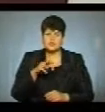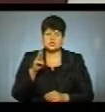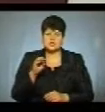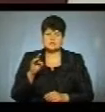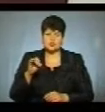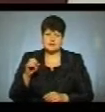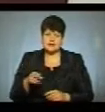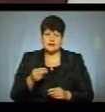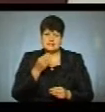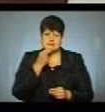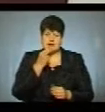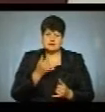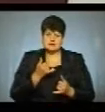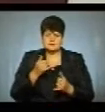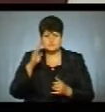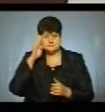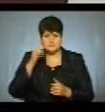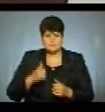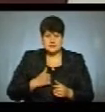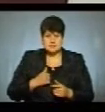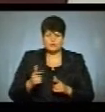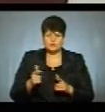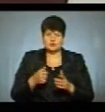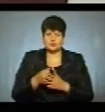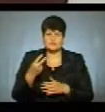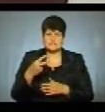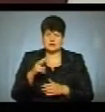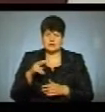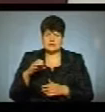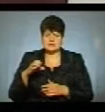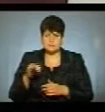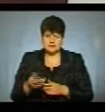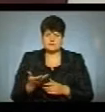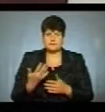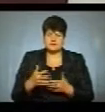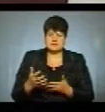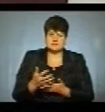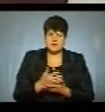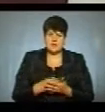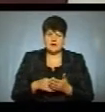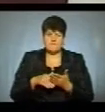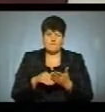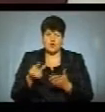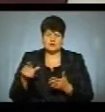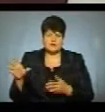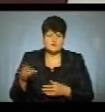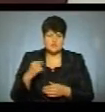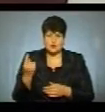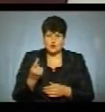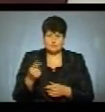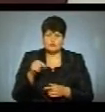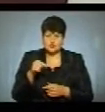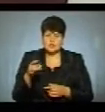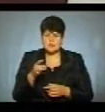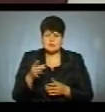словами Марії Шестопалки, страви для бійців готуватимуть до 20 листопада. Інгредієнти збирали волонтери з усієї області.